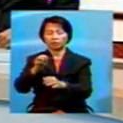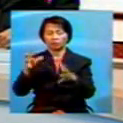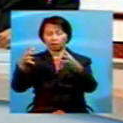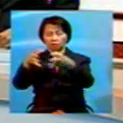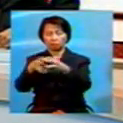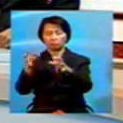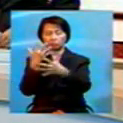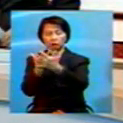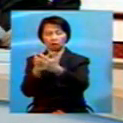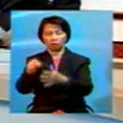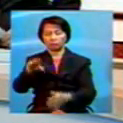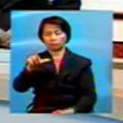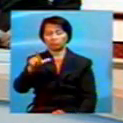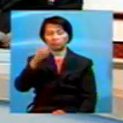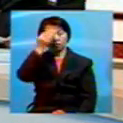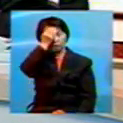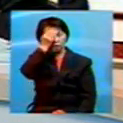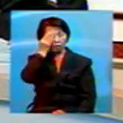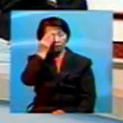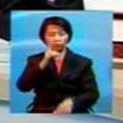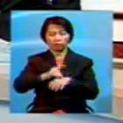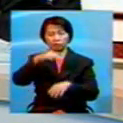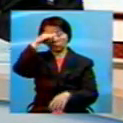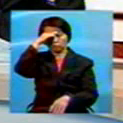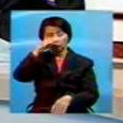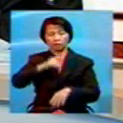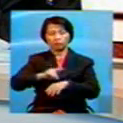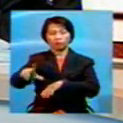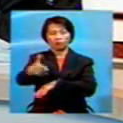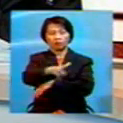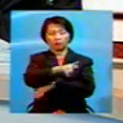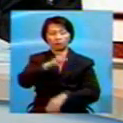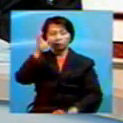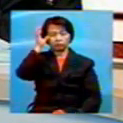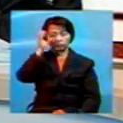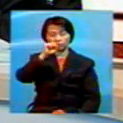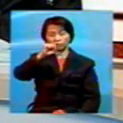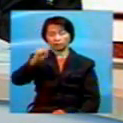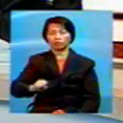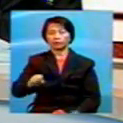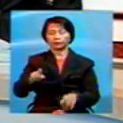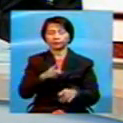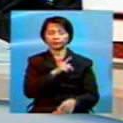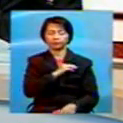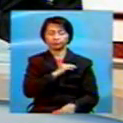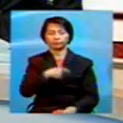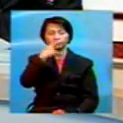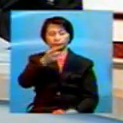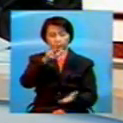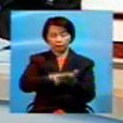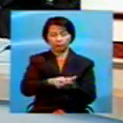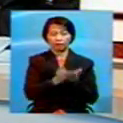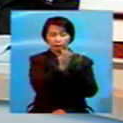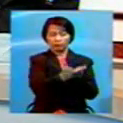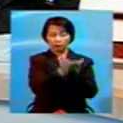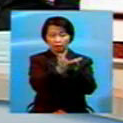lanun semalam di sekitar perairairan timur laut Johor di laut China Selatan Kementerian Pertahanan dalam satu kenyataan hari ini mengesahkan kapal